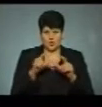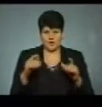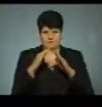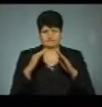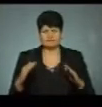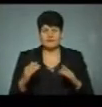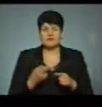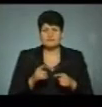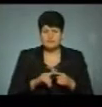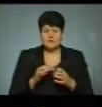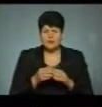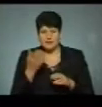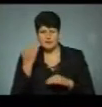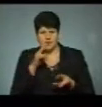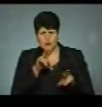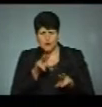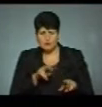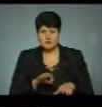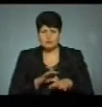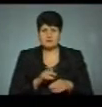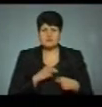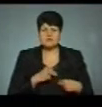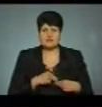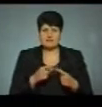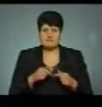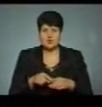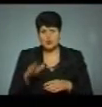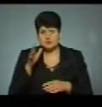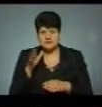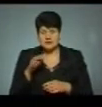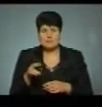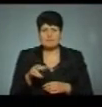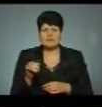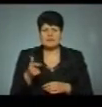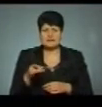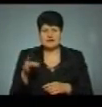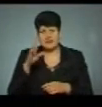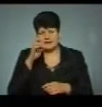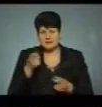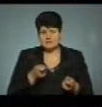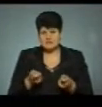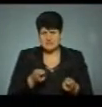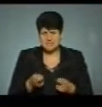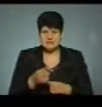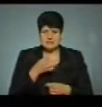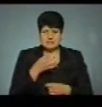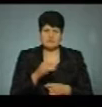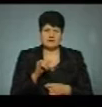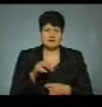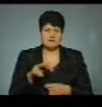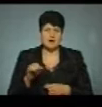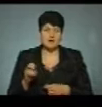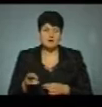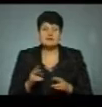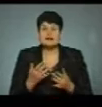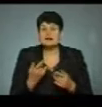результати попереднього огляду, який провели представники відділу освіти Підгаєцької райдержадміністрації, повідомив працівник цього відділу Іван Малюк. Скільки